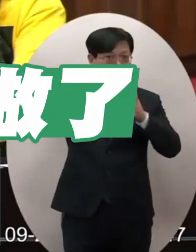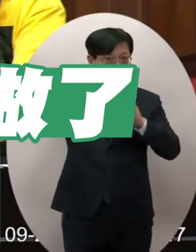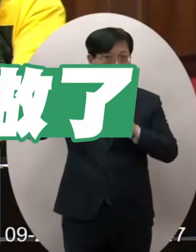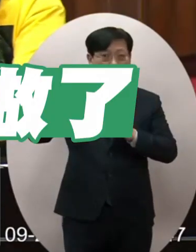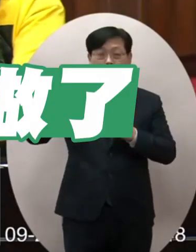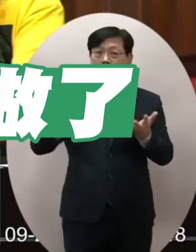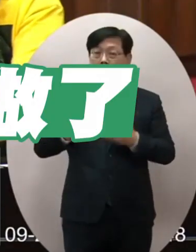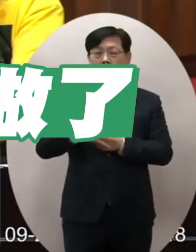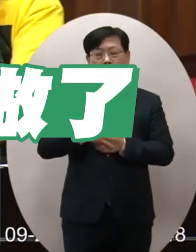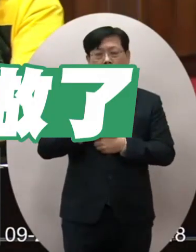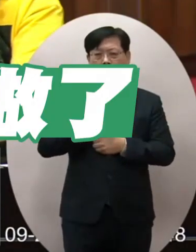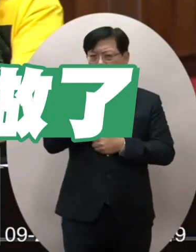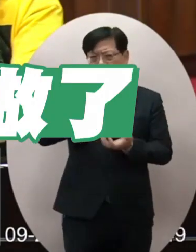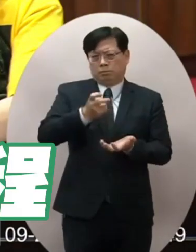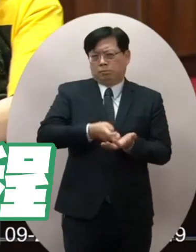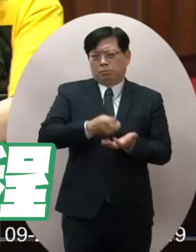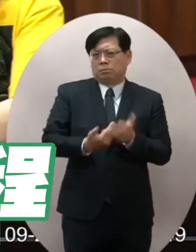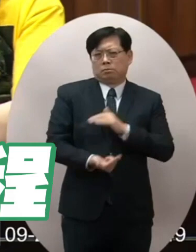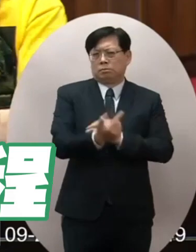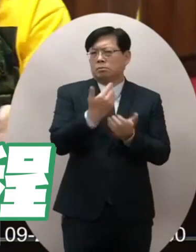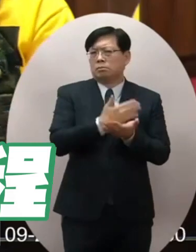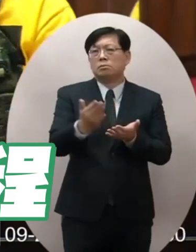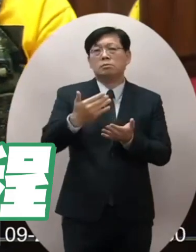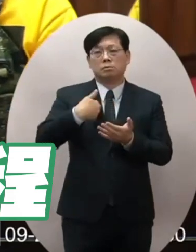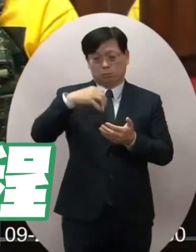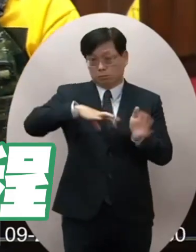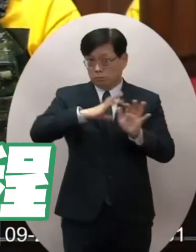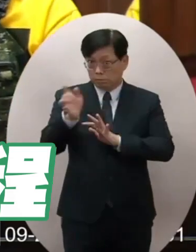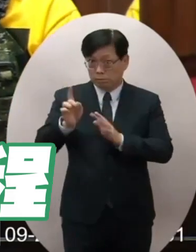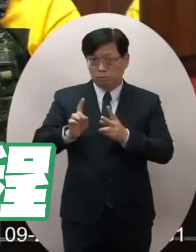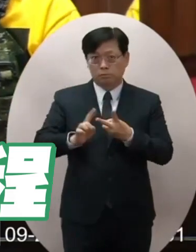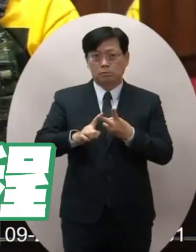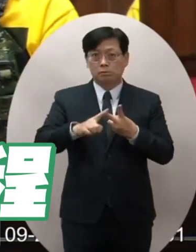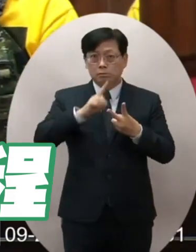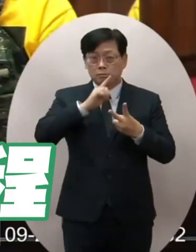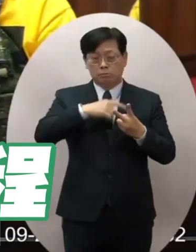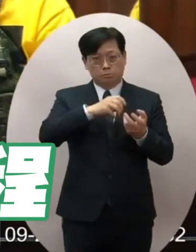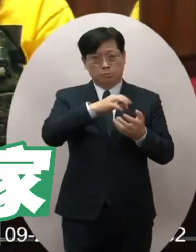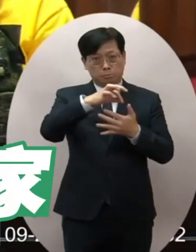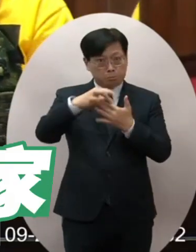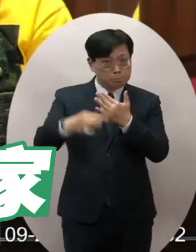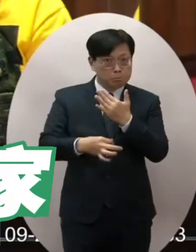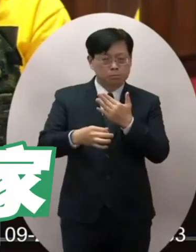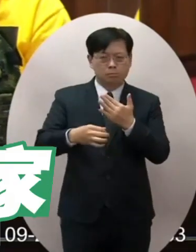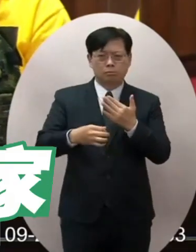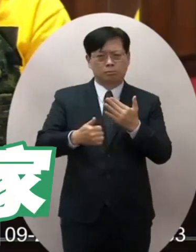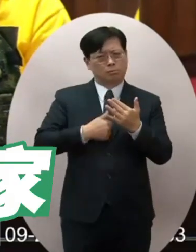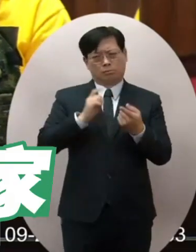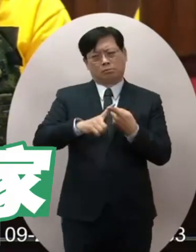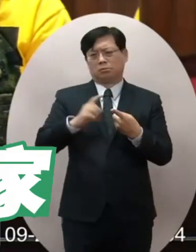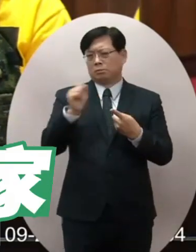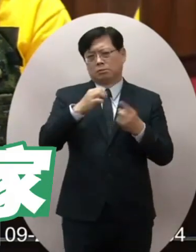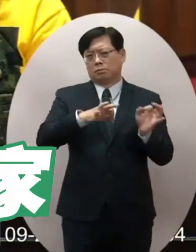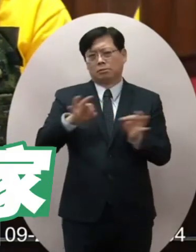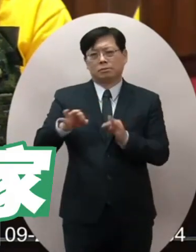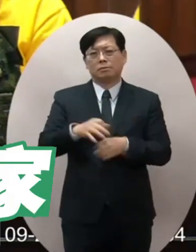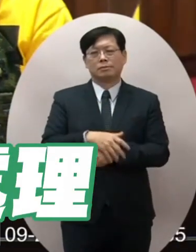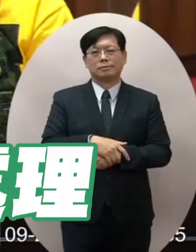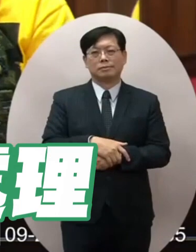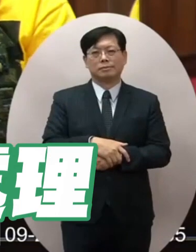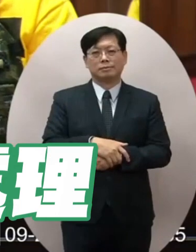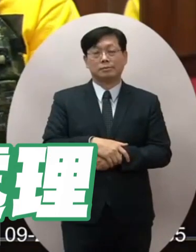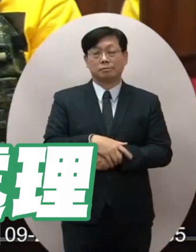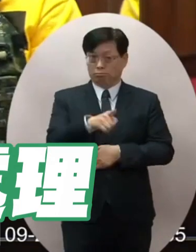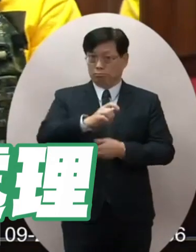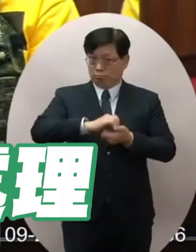事情人家已经做了最严格的处理，就是我们的内容啊，跟那个光章程啊，没有理由去拖人家啊，那